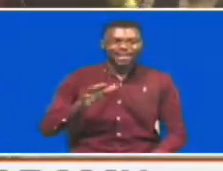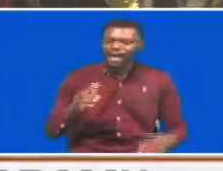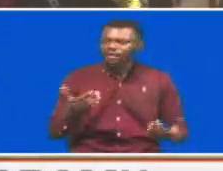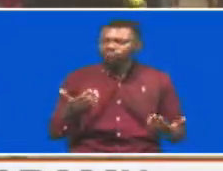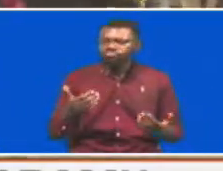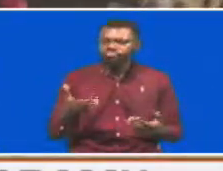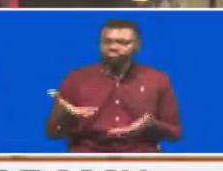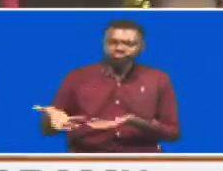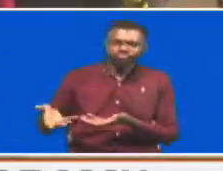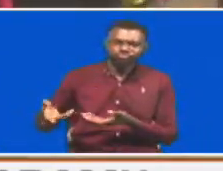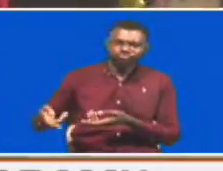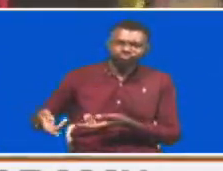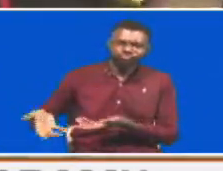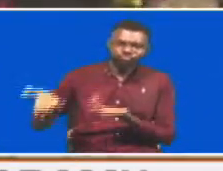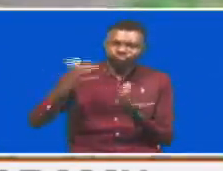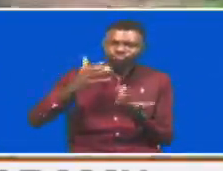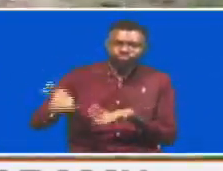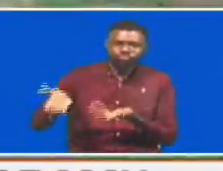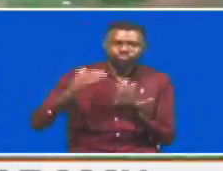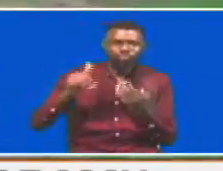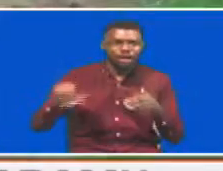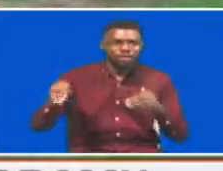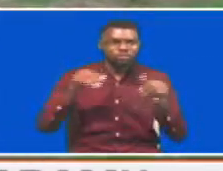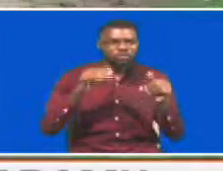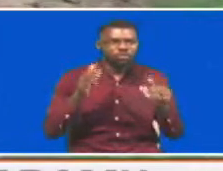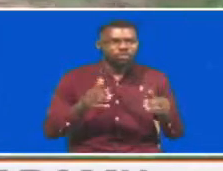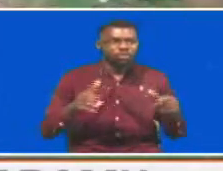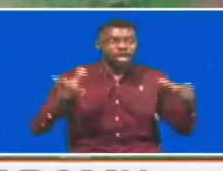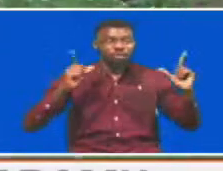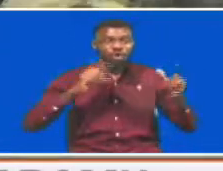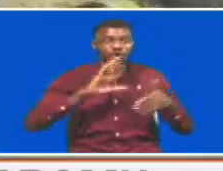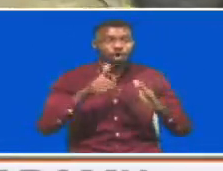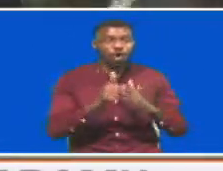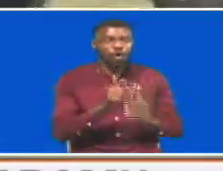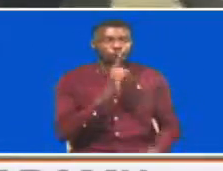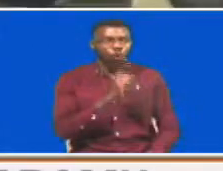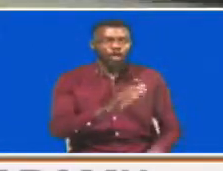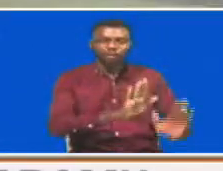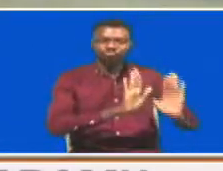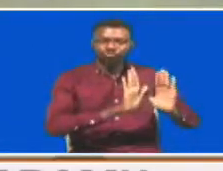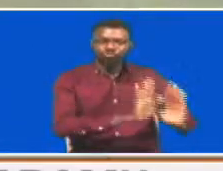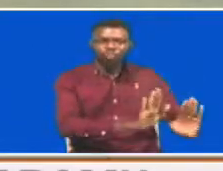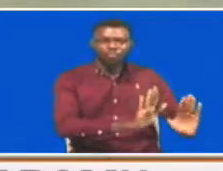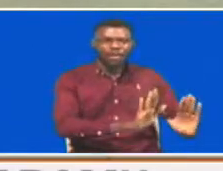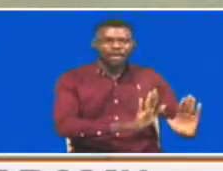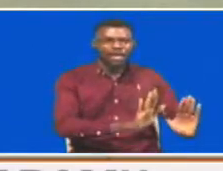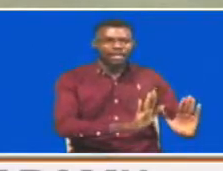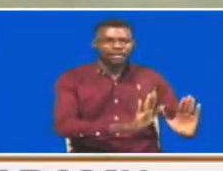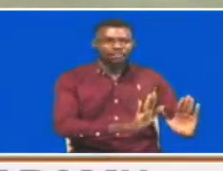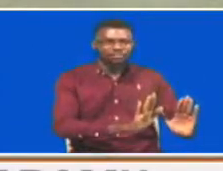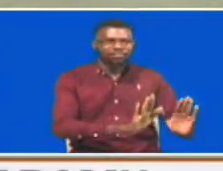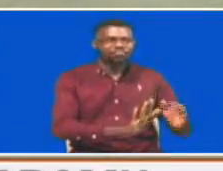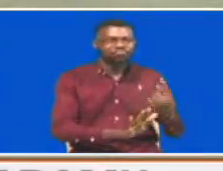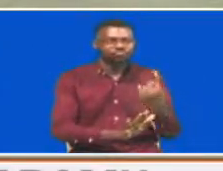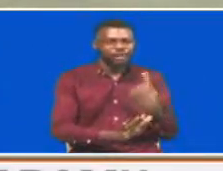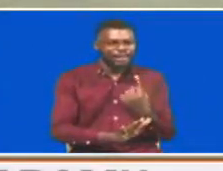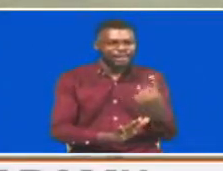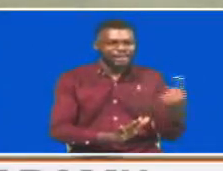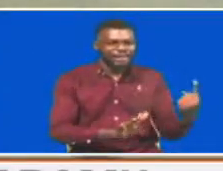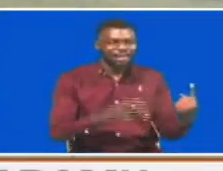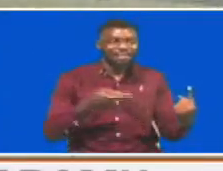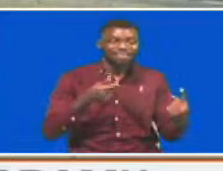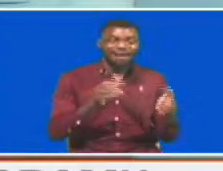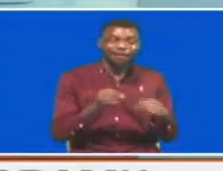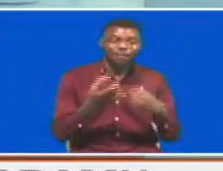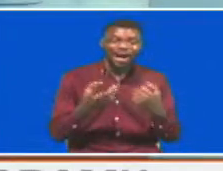mchanga, lori zote kutoka Mwingi sharti zisimame kwenye barabara ya Tia, ambapo kila mmoja anadaiwa kulipa